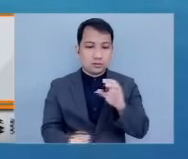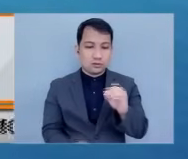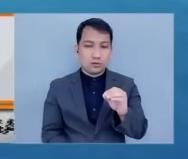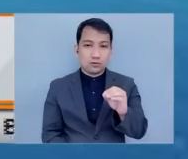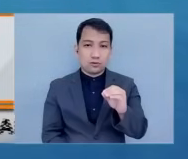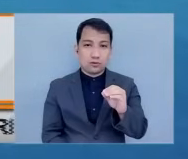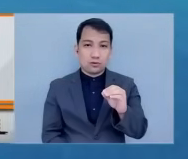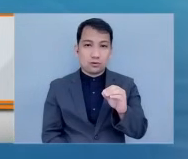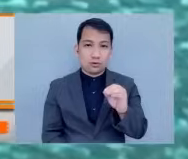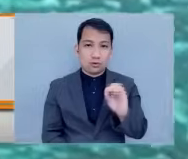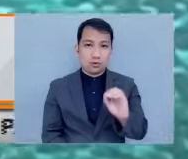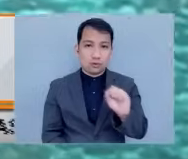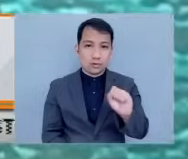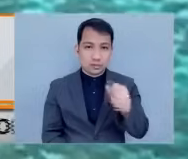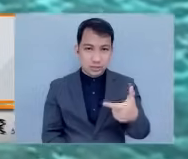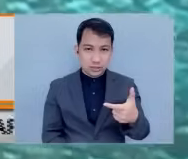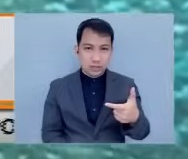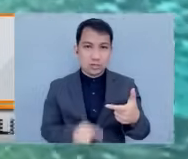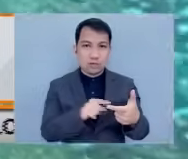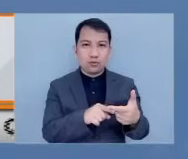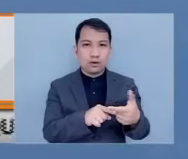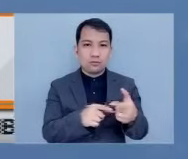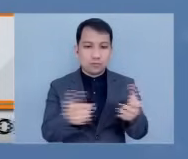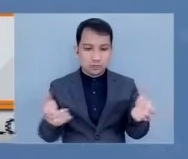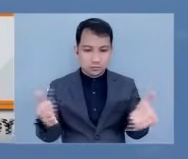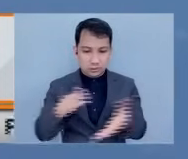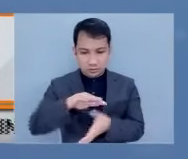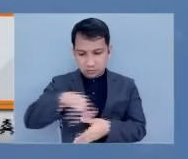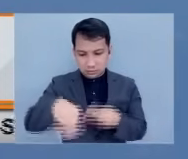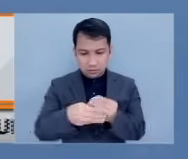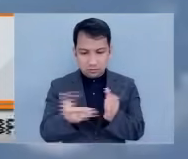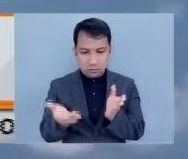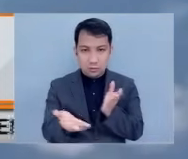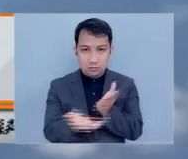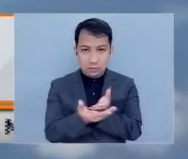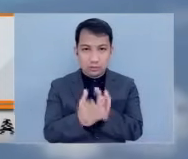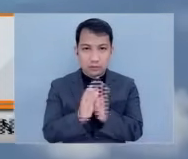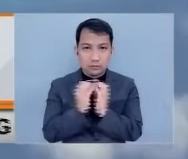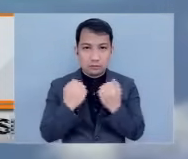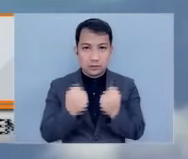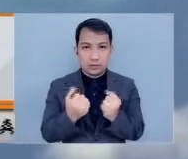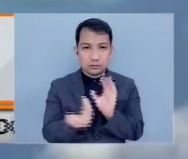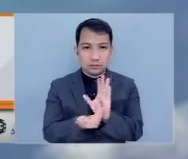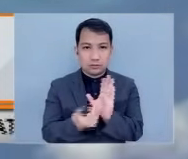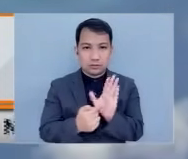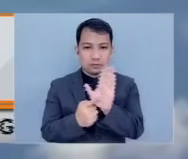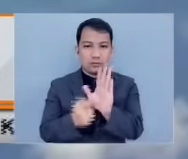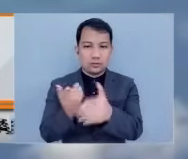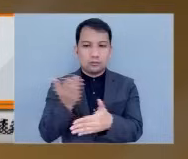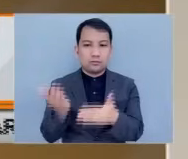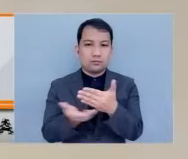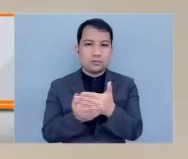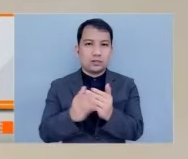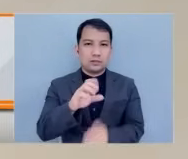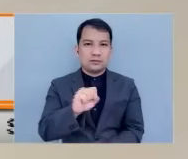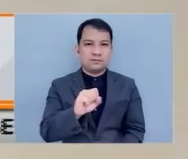General. Kapag kasi napalakas na nila ang ebidensya, pag-aaralan ang pagsasampa ng kaso. Wala silang